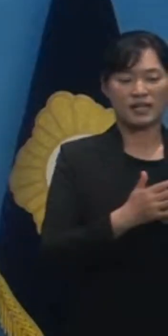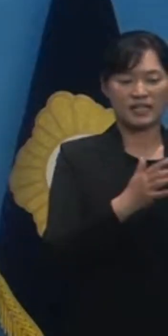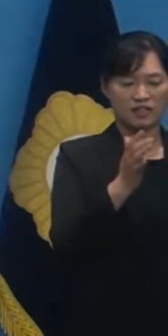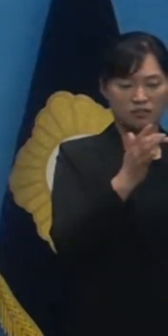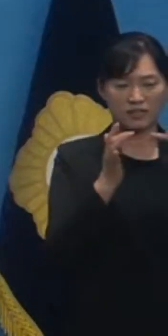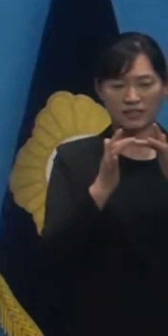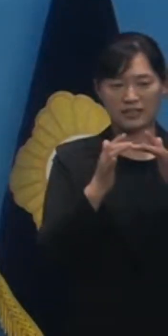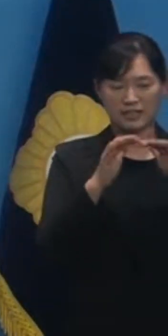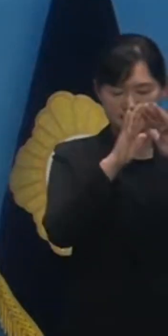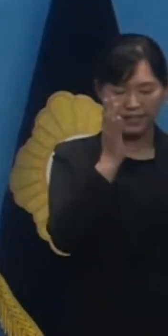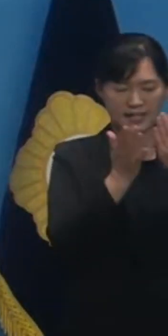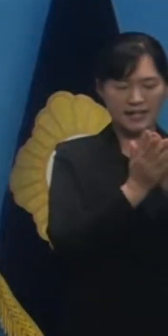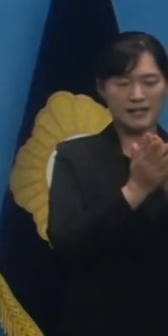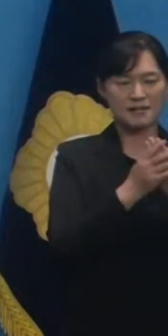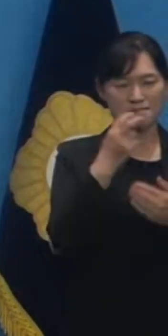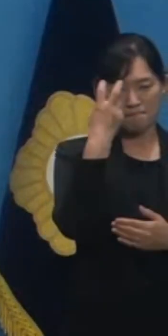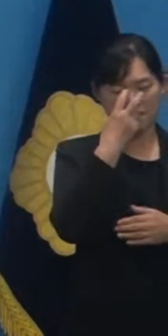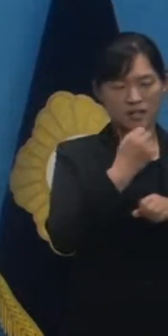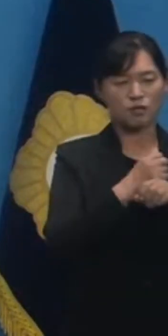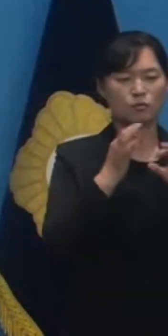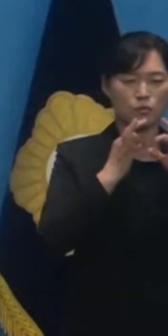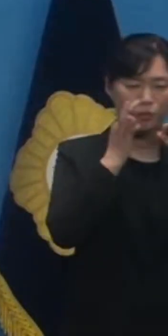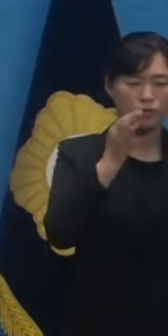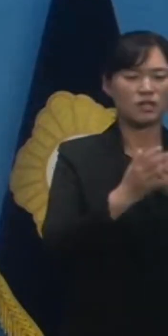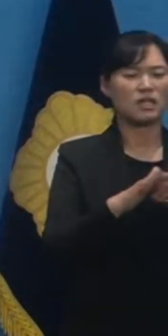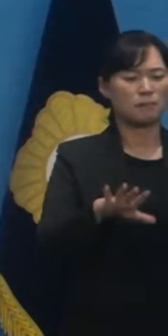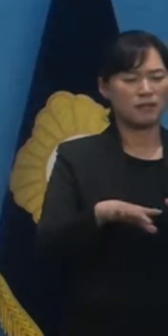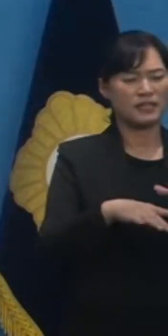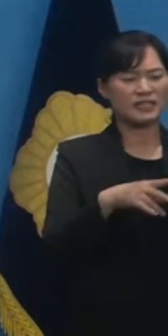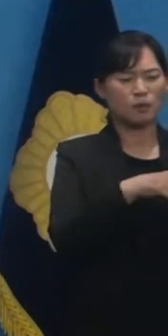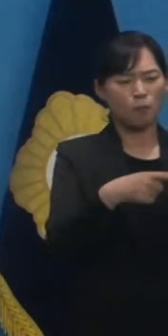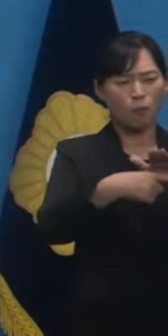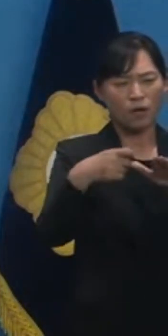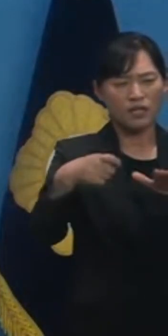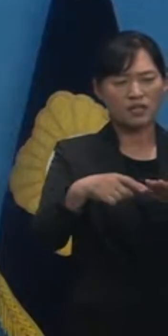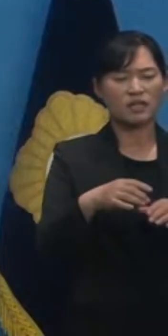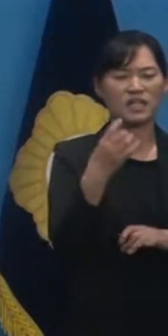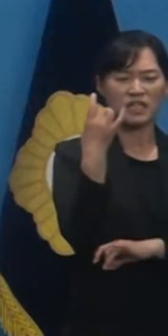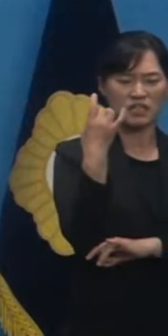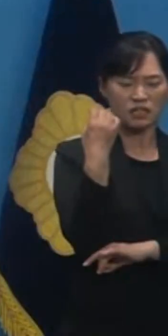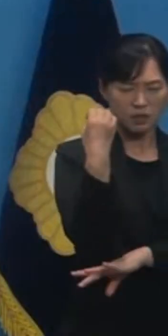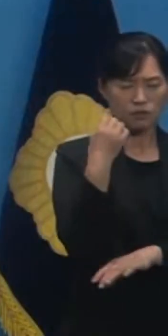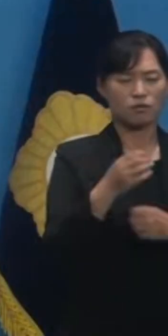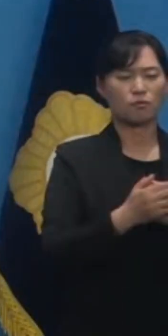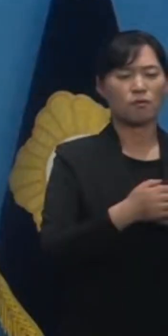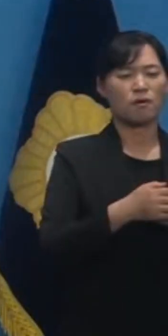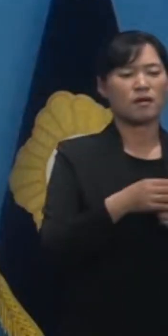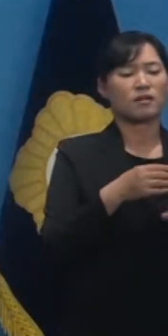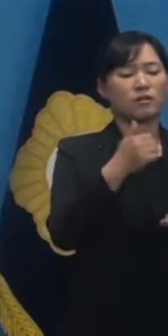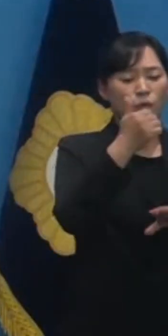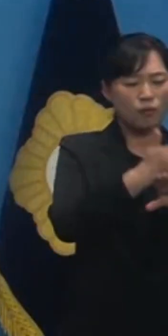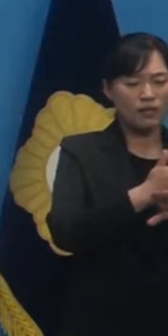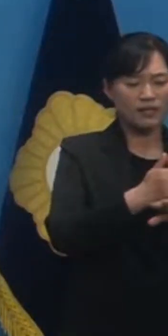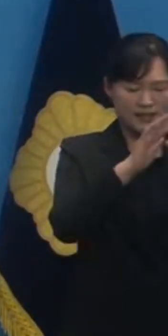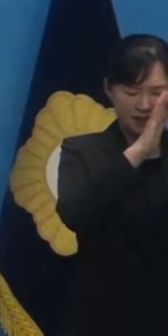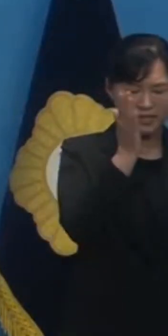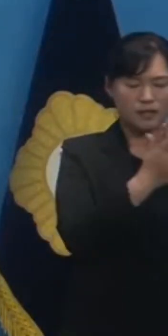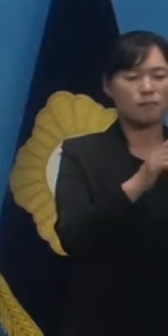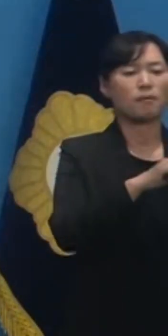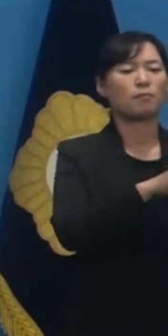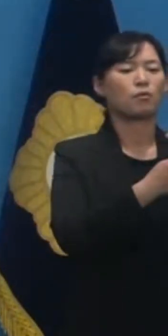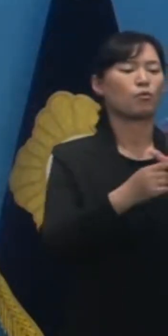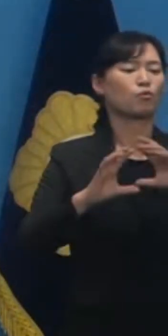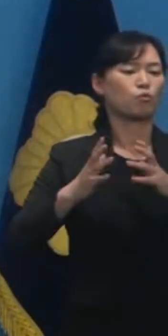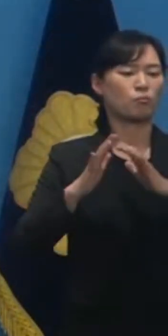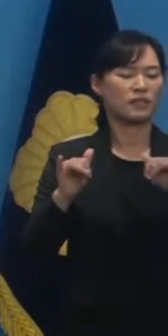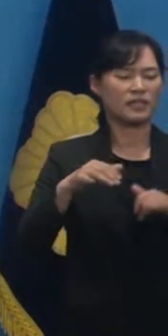만전을 기하겠습니다. 이번 SKT 해킹의 원인과 결과에 대해서 있는 그대로 밝히고 국민 앞에 공개하도록